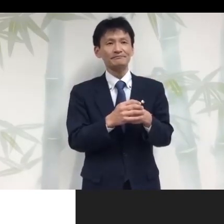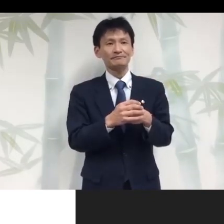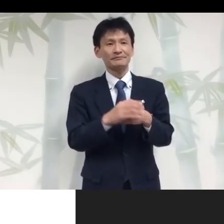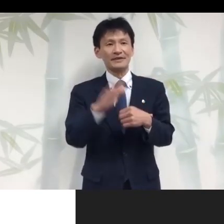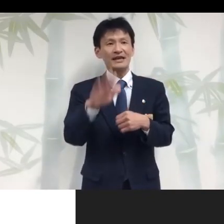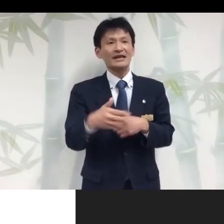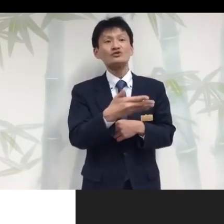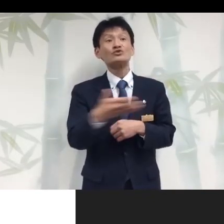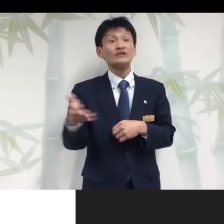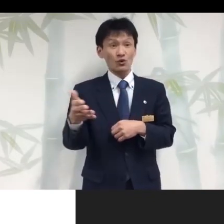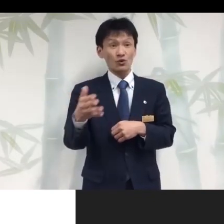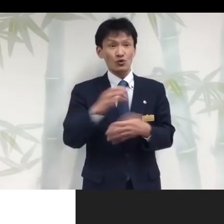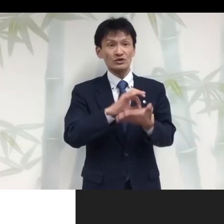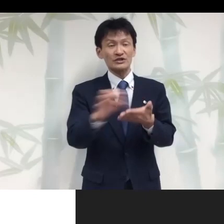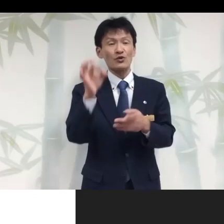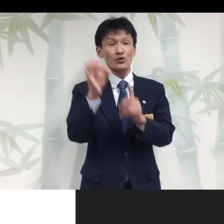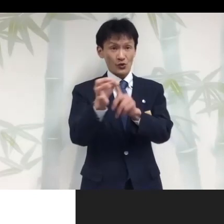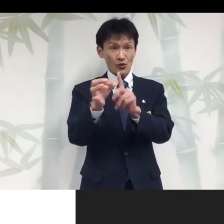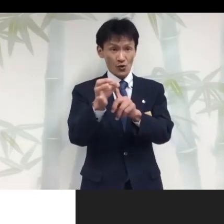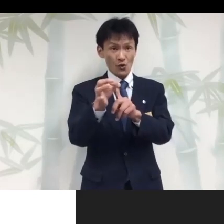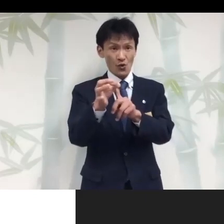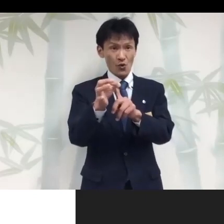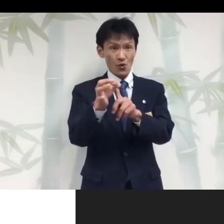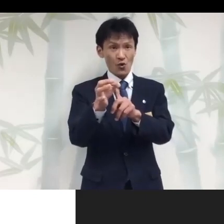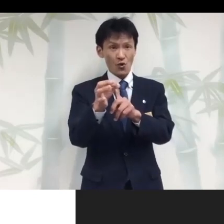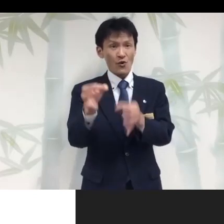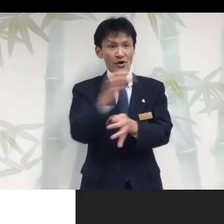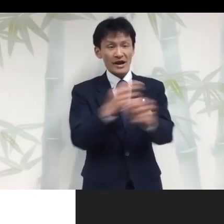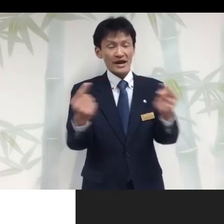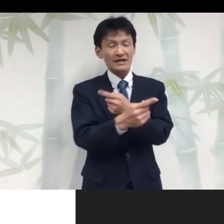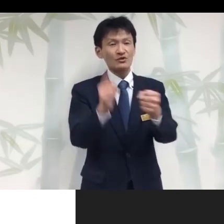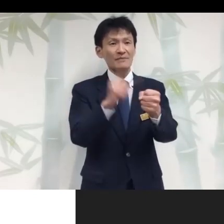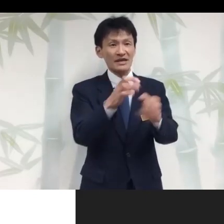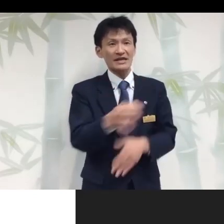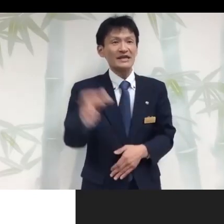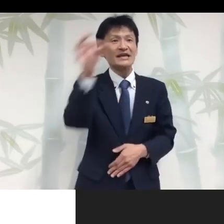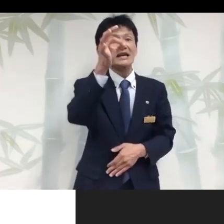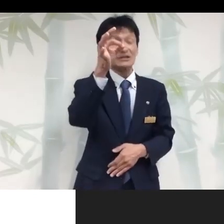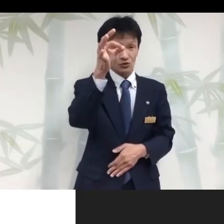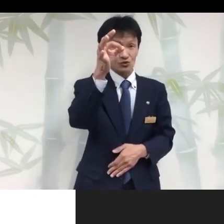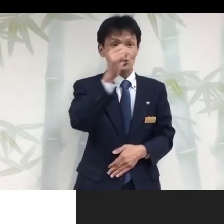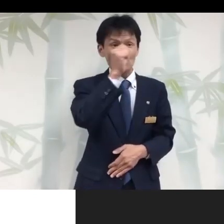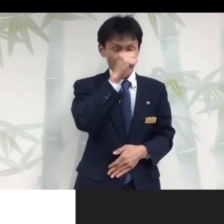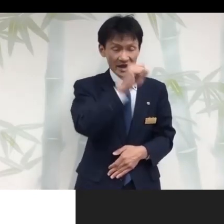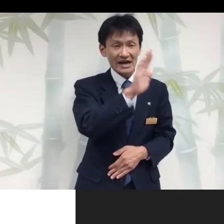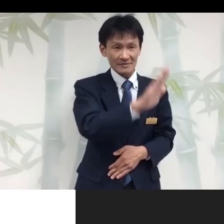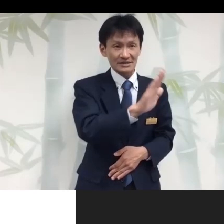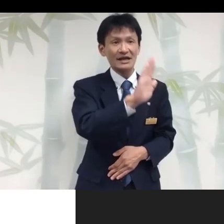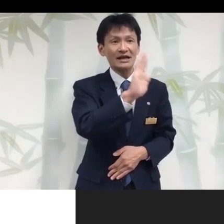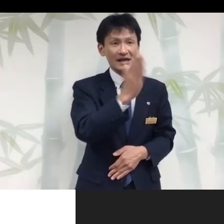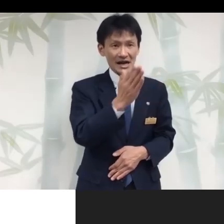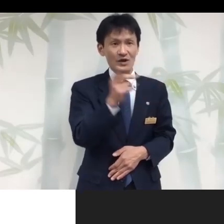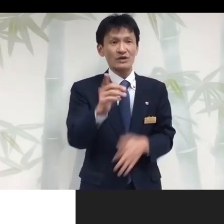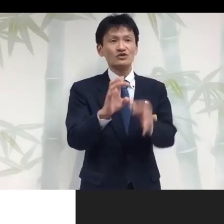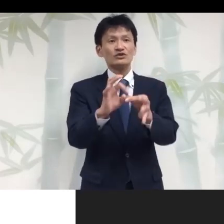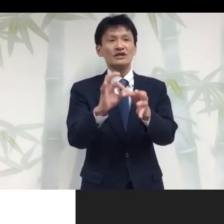の使用量をですね、少し経営改善に向けまして引き上げのお願いをする予定をしてたんですが、これについては例えば